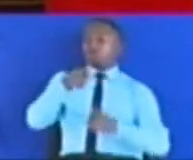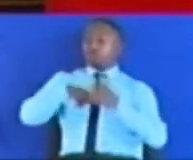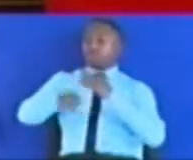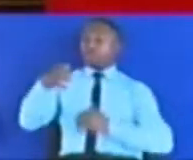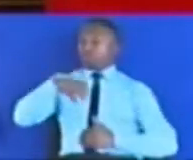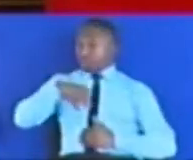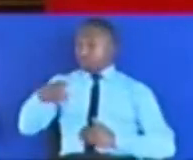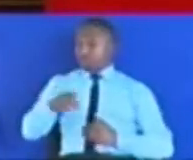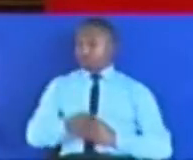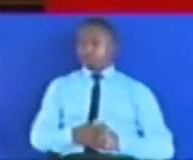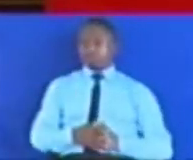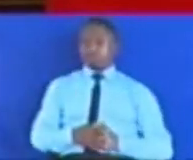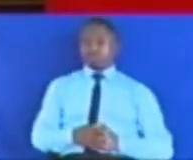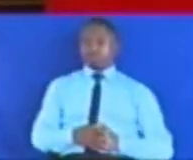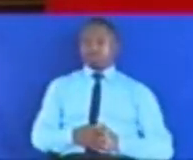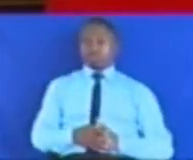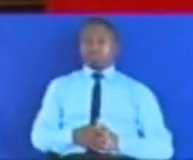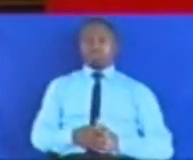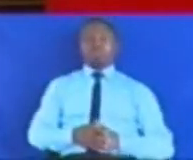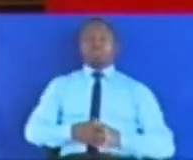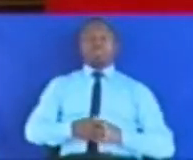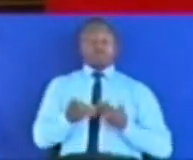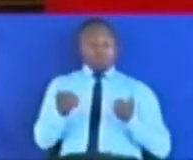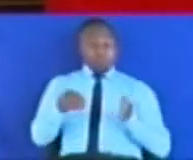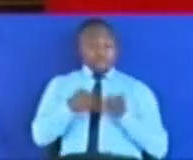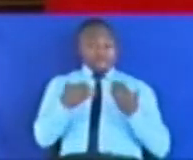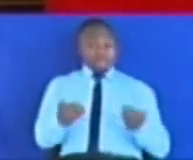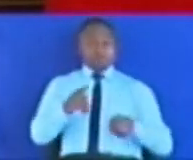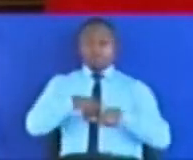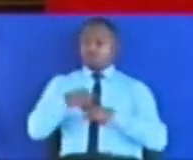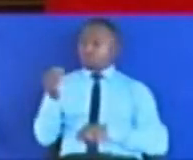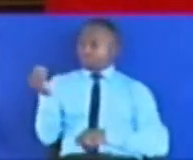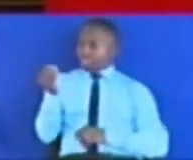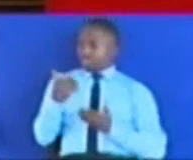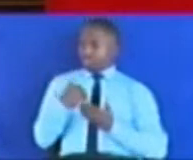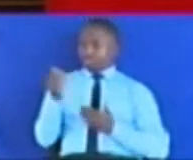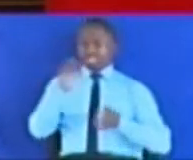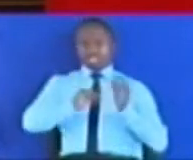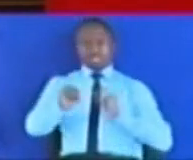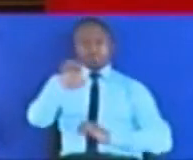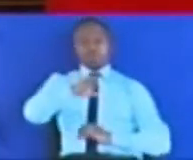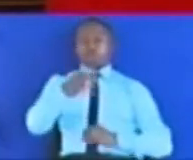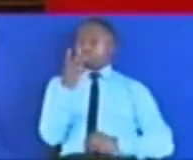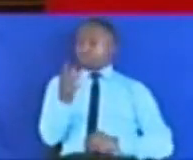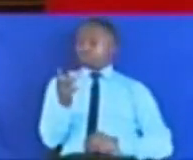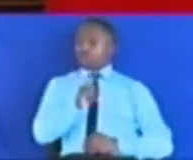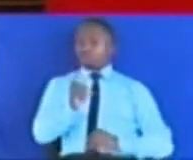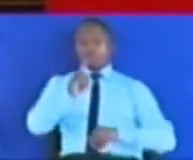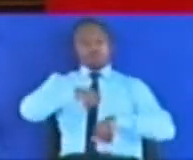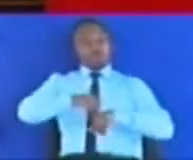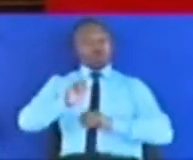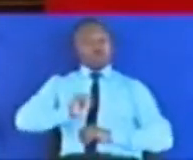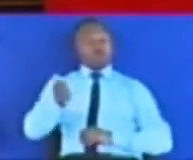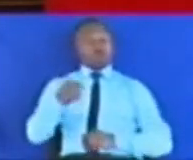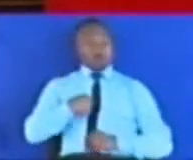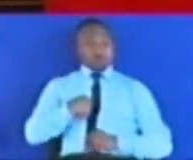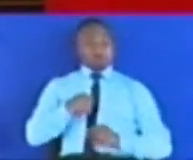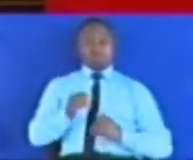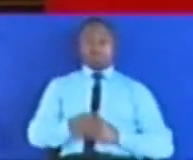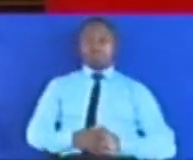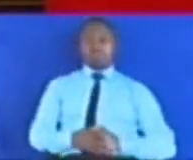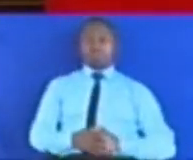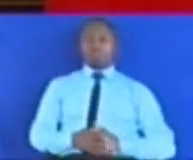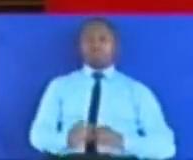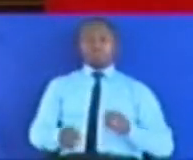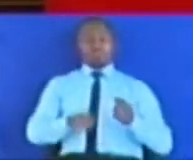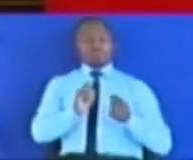hii. Na kwa muda huu mchache nitachangia kwenye maeneo matatu kama muda utaniruhusu.